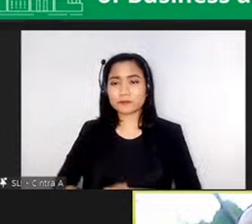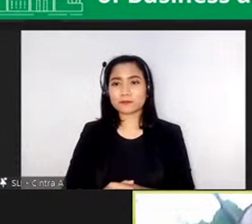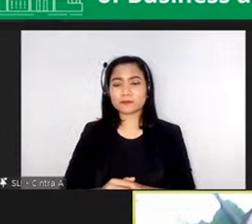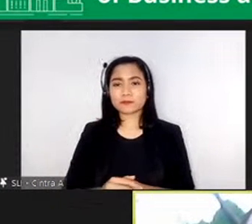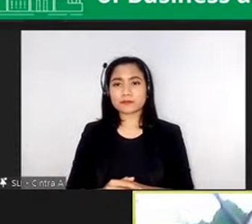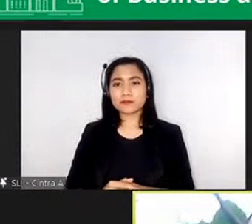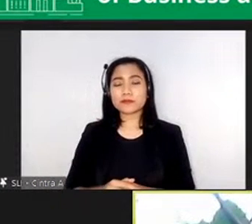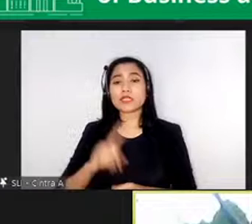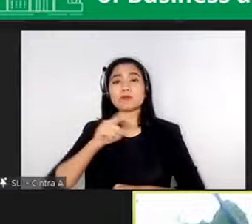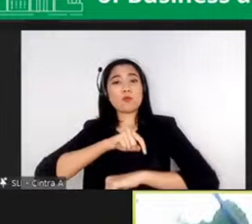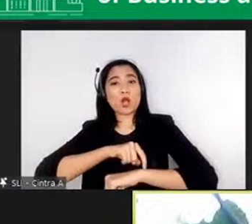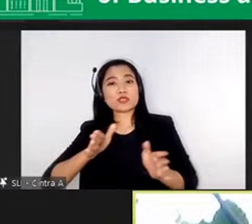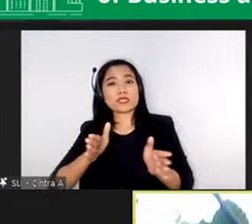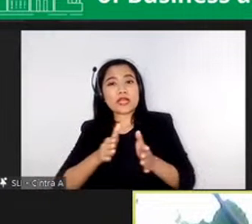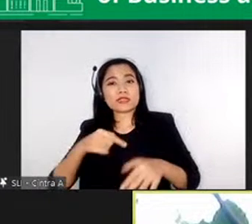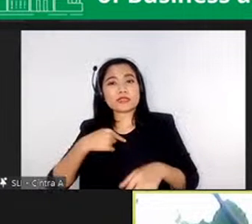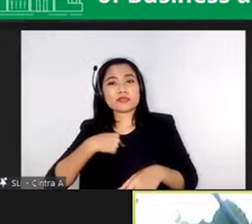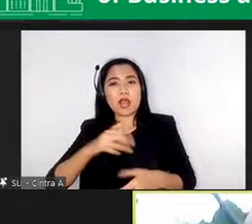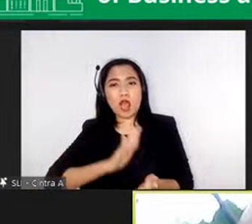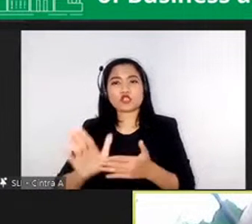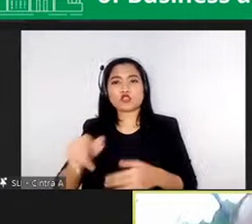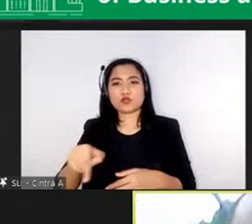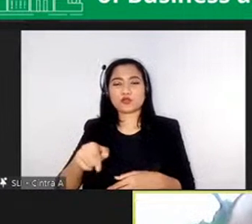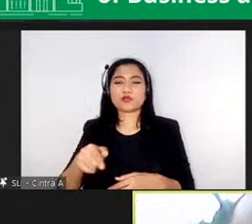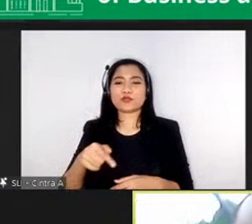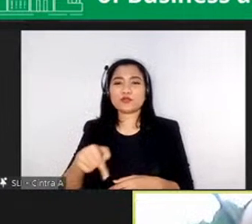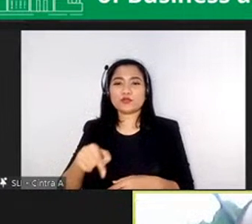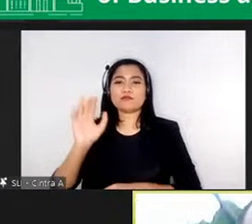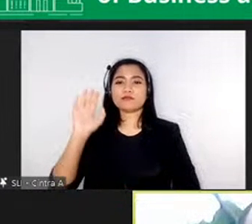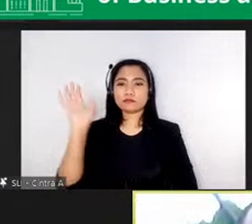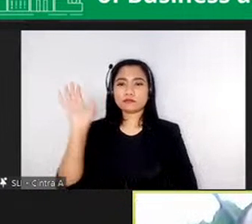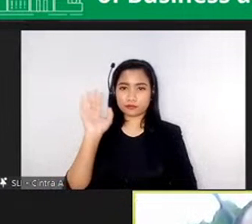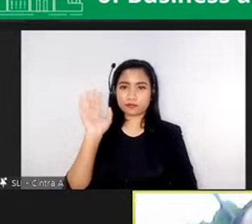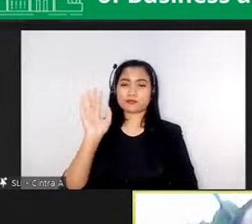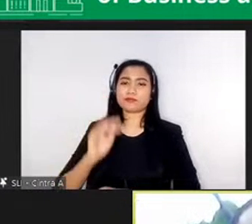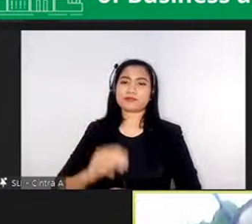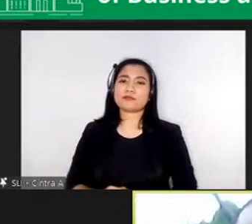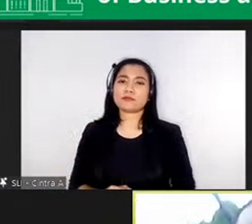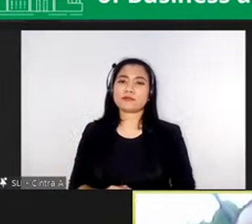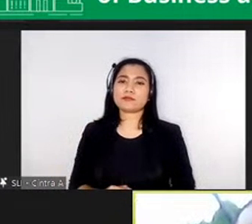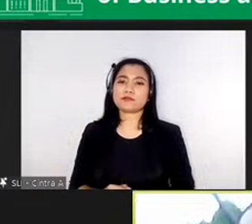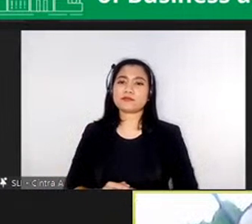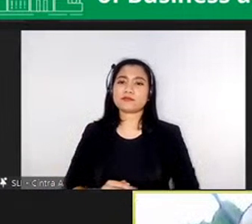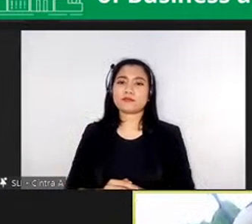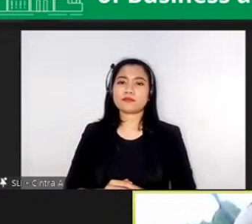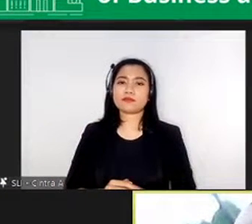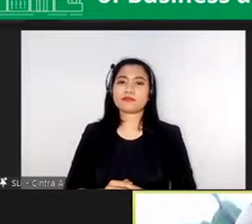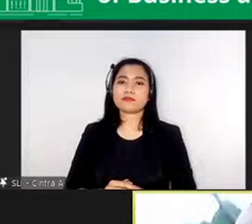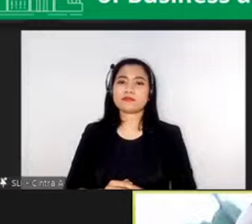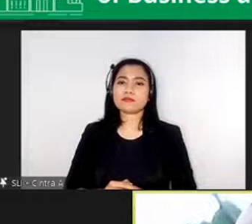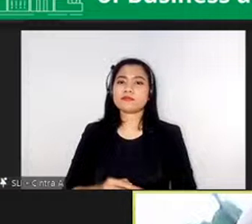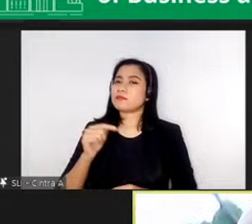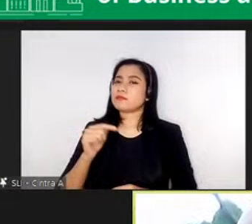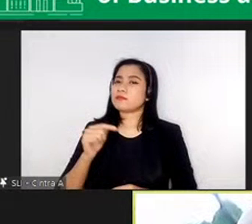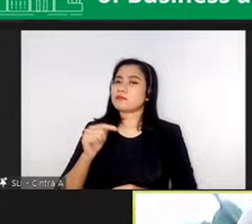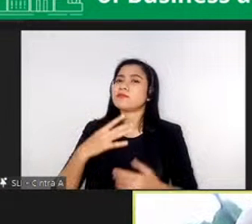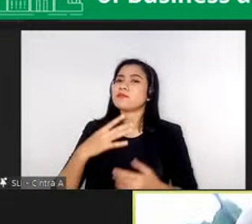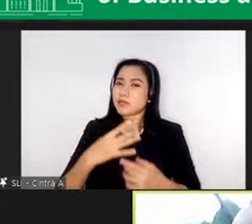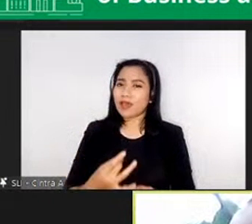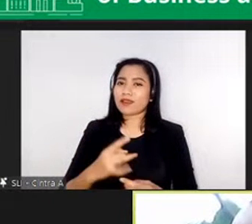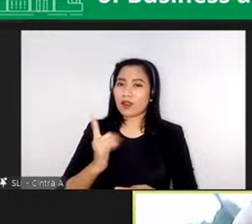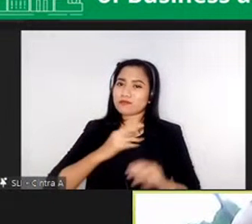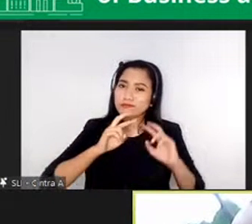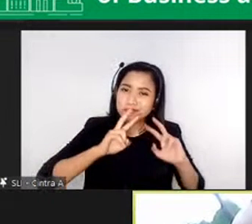waktu singkat Sepertinya saya akan langsung saja kepada beberapa paparan yang akan menarik kalau kita kaji dengan bagaimana